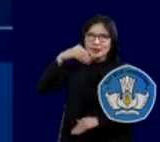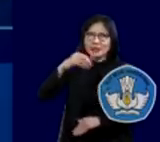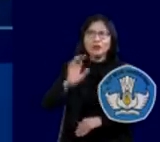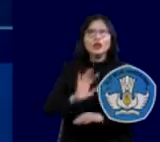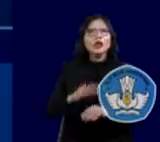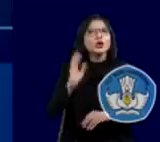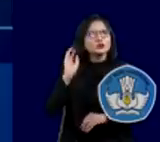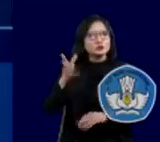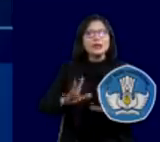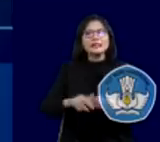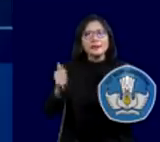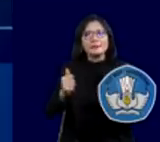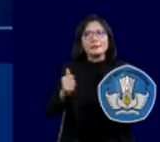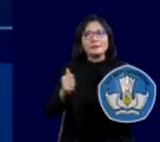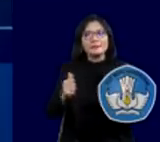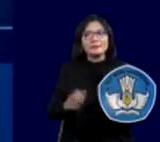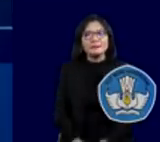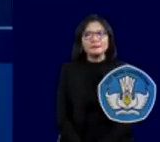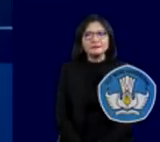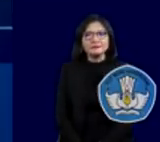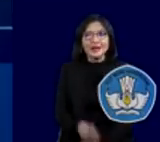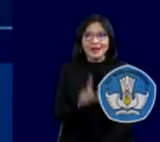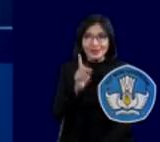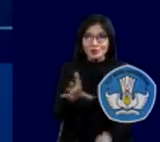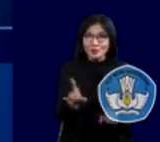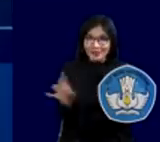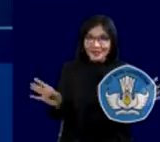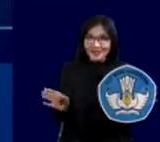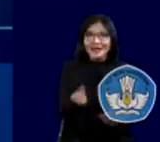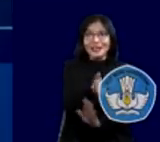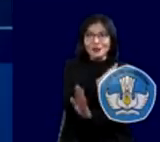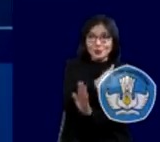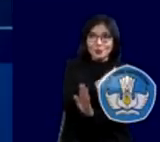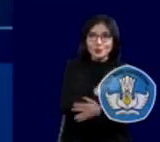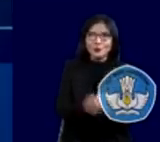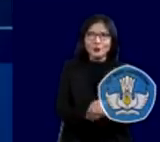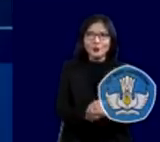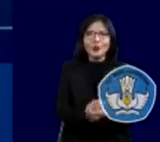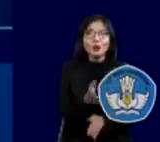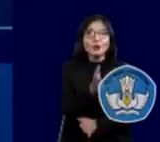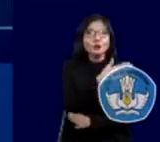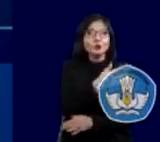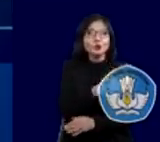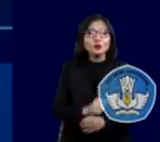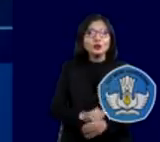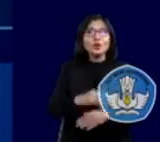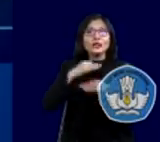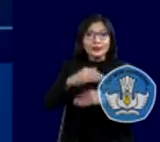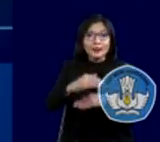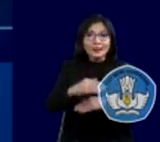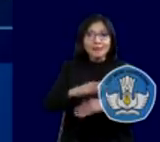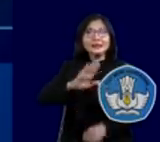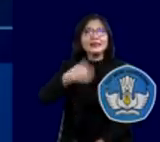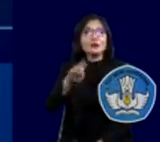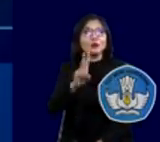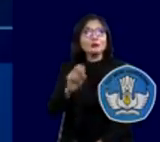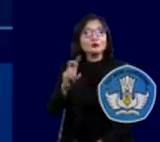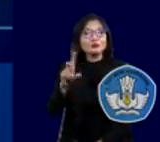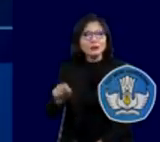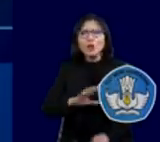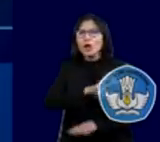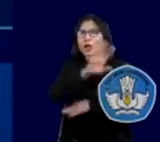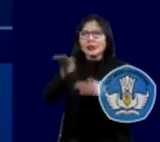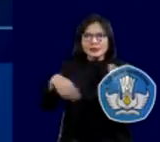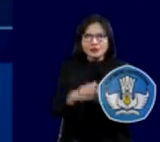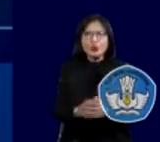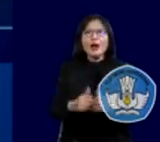disiapkan, tidak perlu khawatir. Jadi ini perbedaannya dari yang dulu. Dulu formasi itu terbatas, di tahun 2021 semuanya